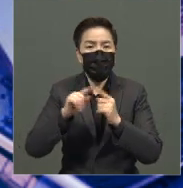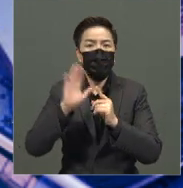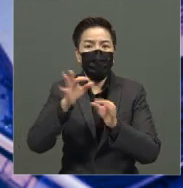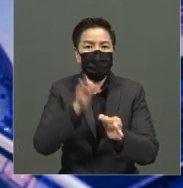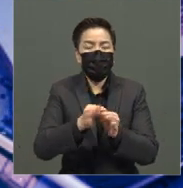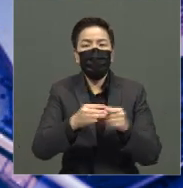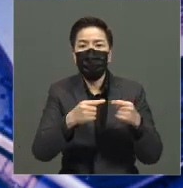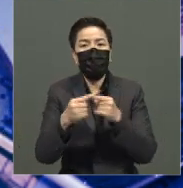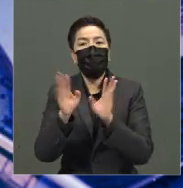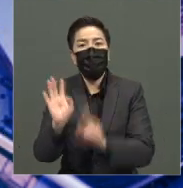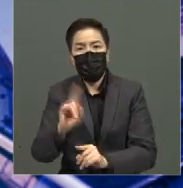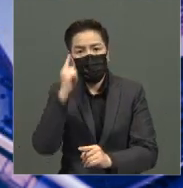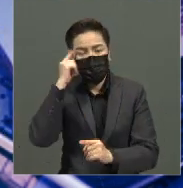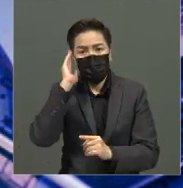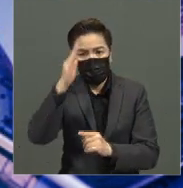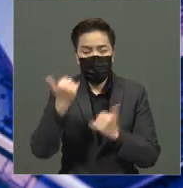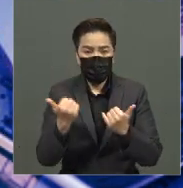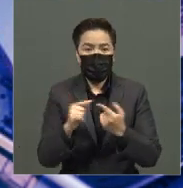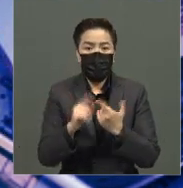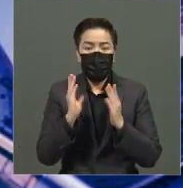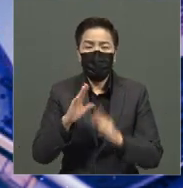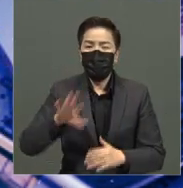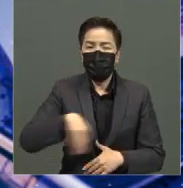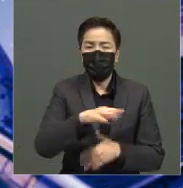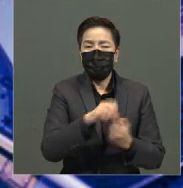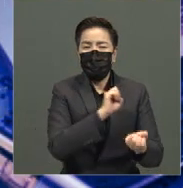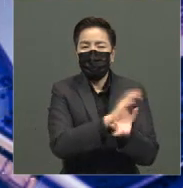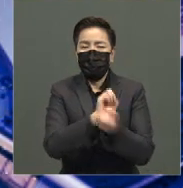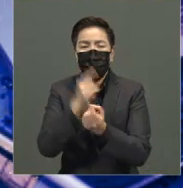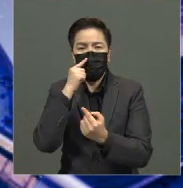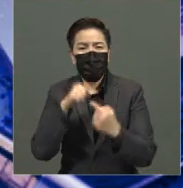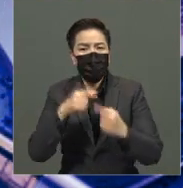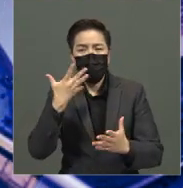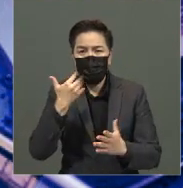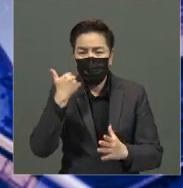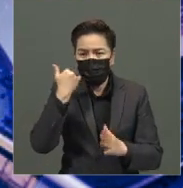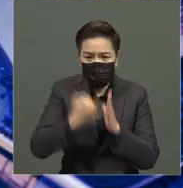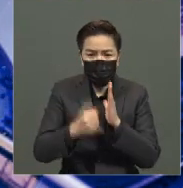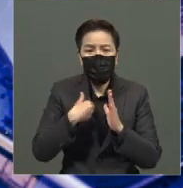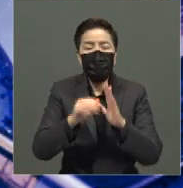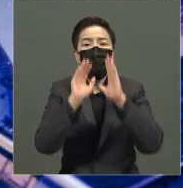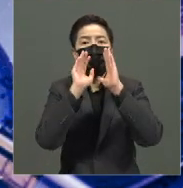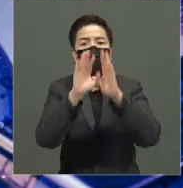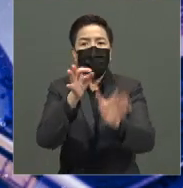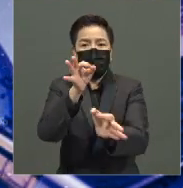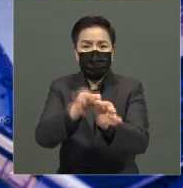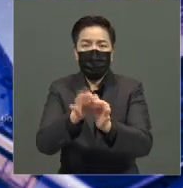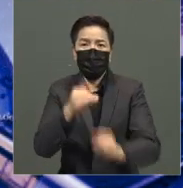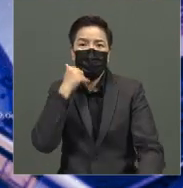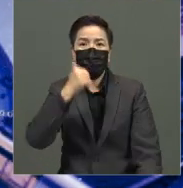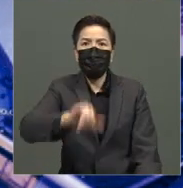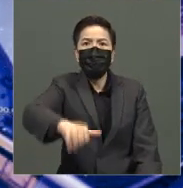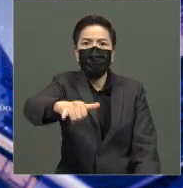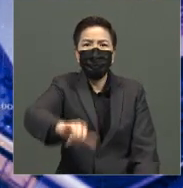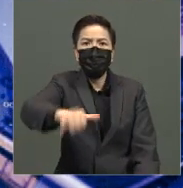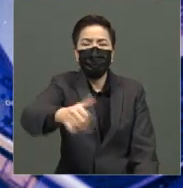แต่ละธนาคารเองคือบางทีมาต้องบอกว่าคนโดนกันเยอะโทรไปติดหรือเปล่าอันนี้ต้องฝากไปถึงในส่วนของธนาคารเพราะ